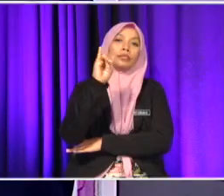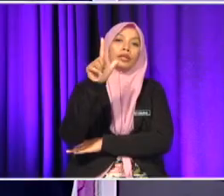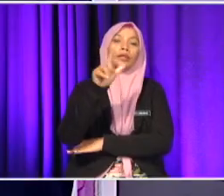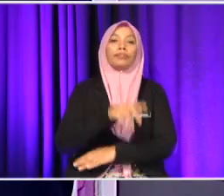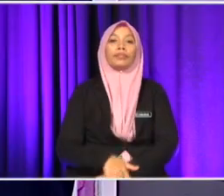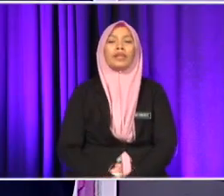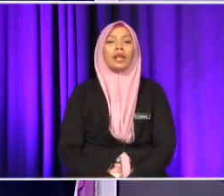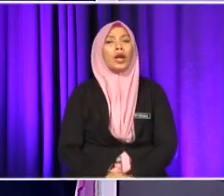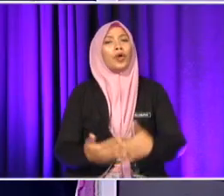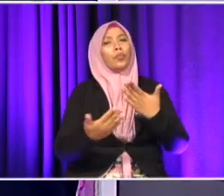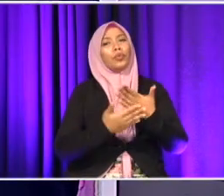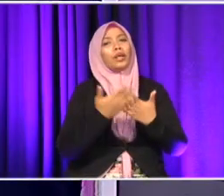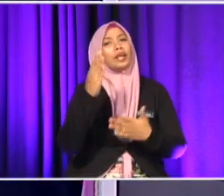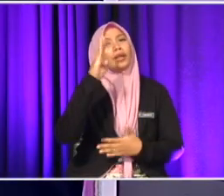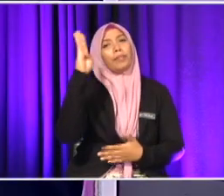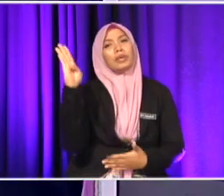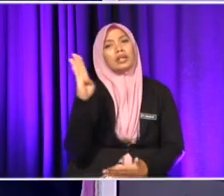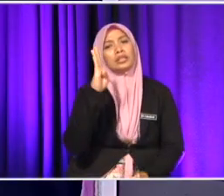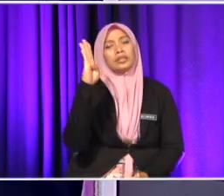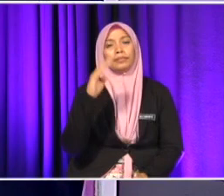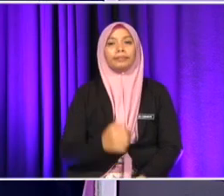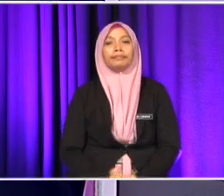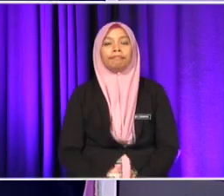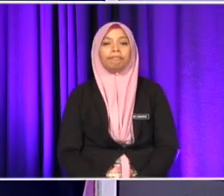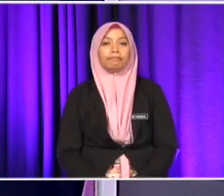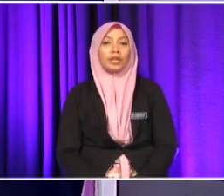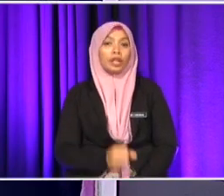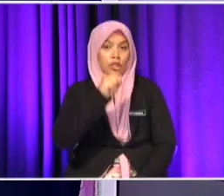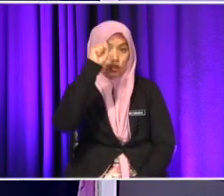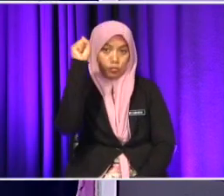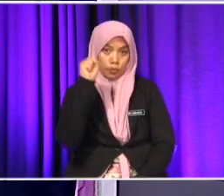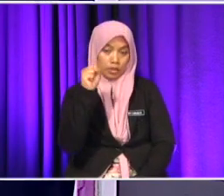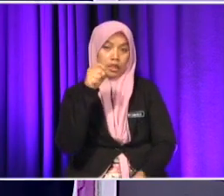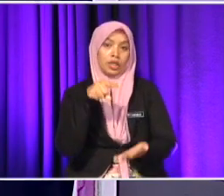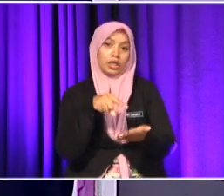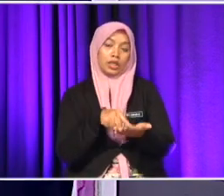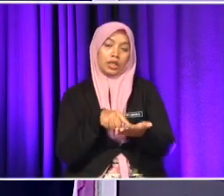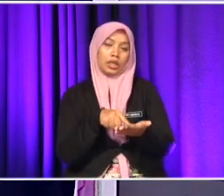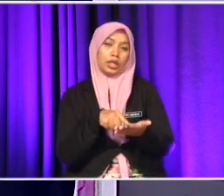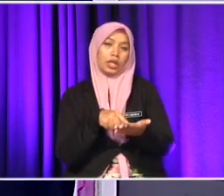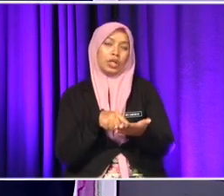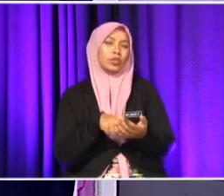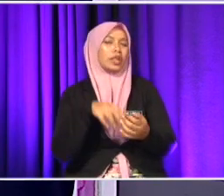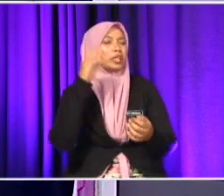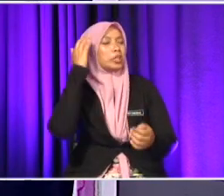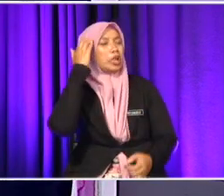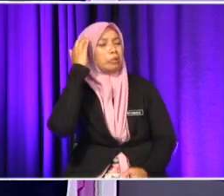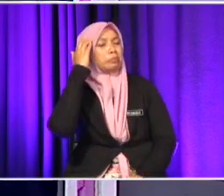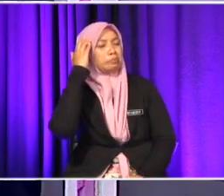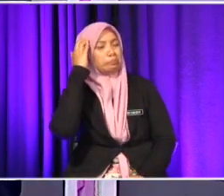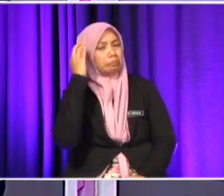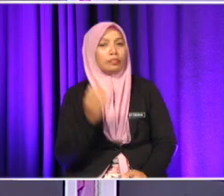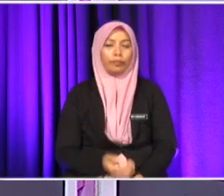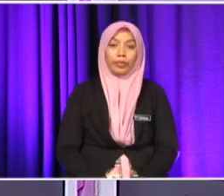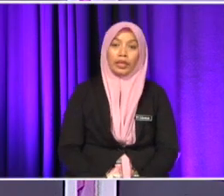menjadi kebiasaan untuk pestisidahan kita sebenarnya persoalan ini dan memang kita sudah mengetahuinya Oke